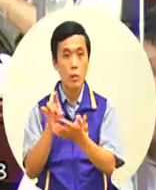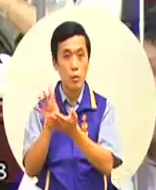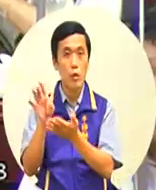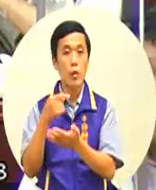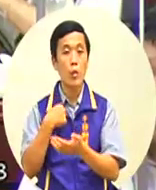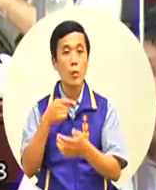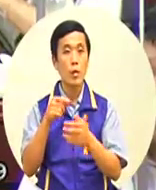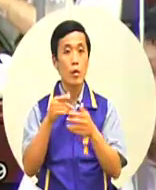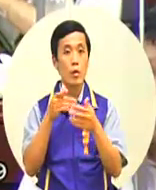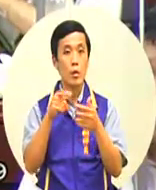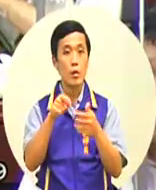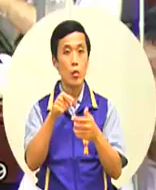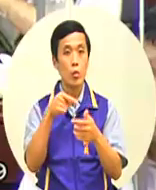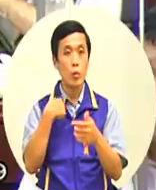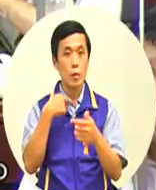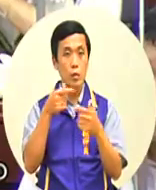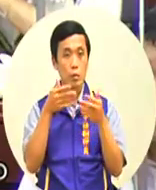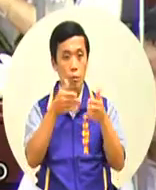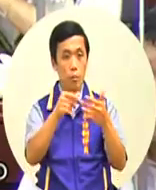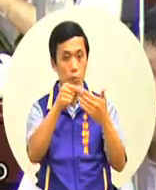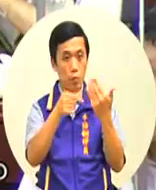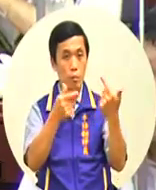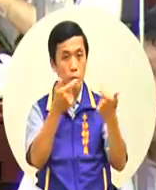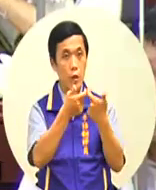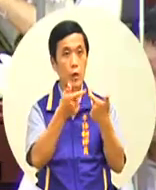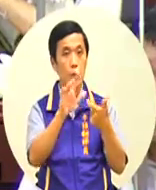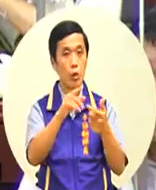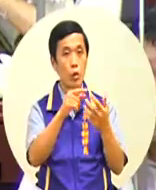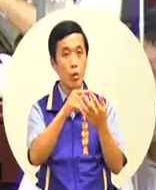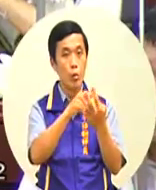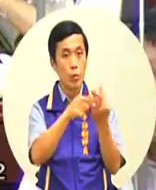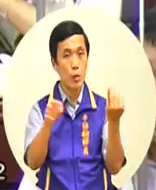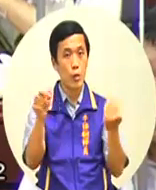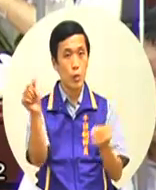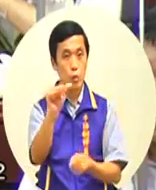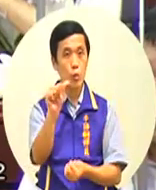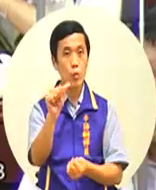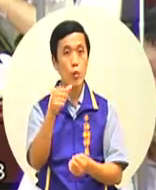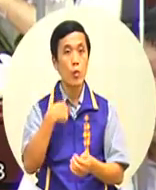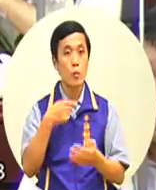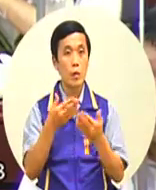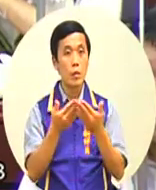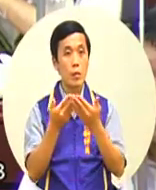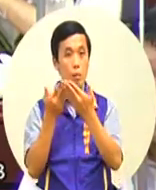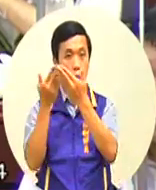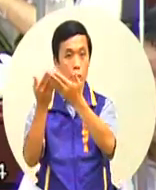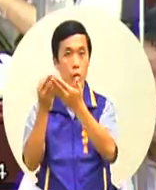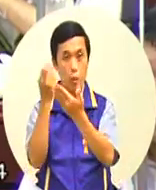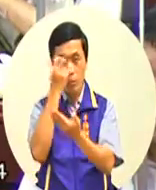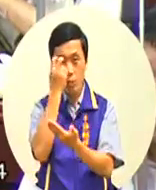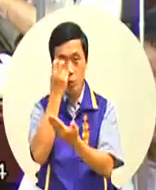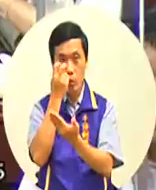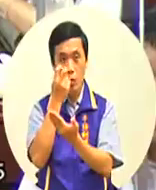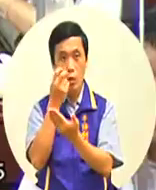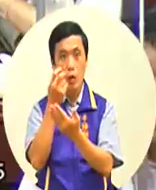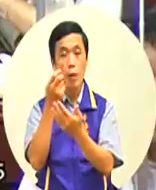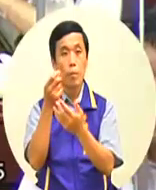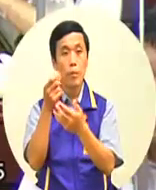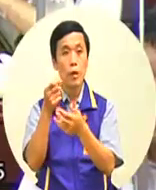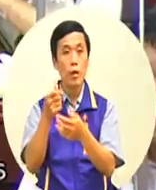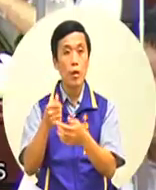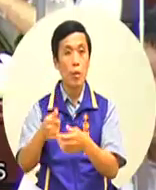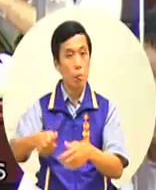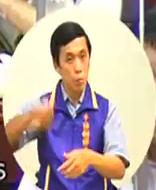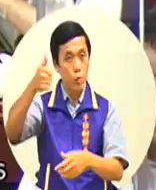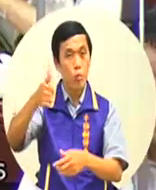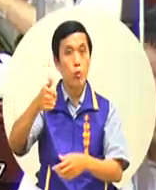们处理要点的作业啊，总共有五件，所以这五件呢，我们签上去是已经审查合格的啊，按照